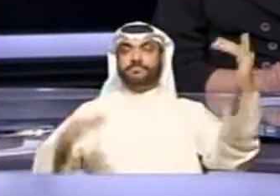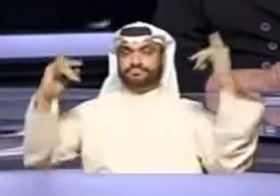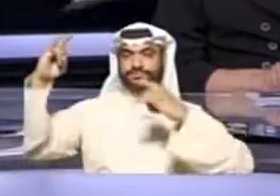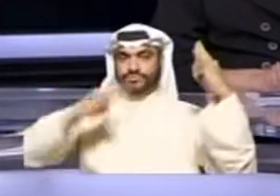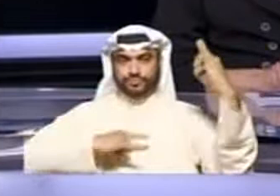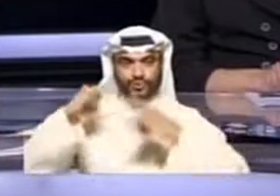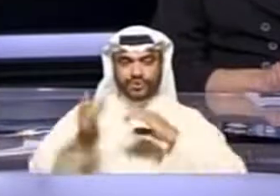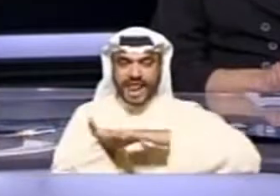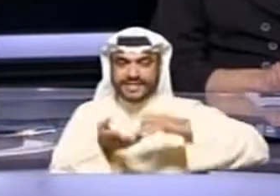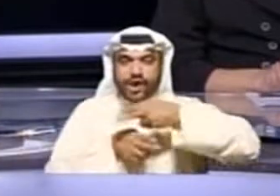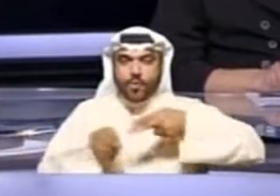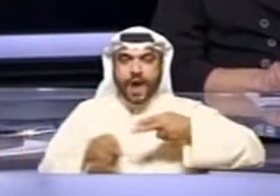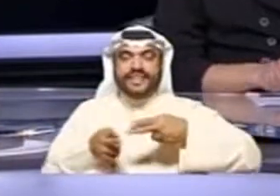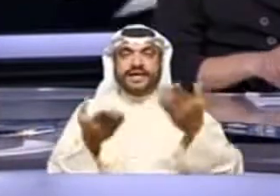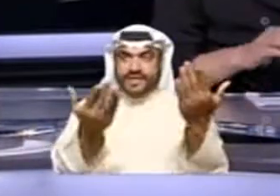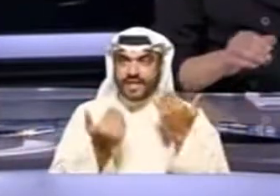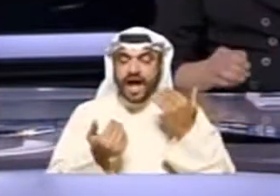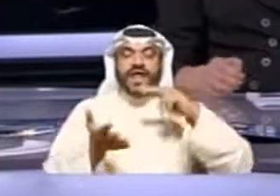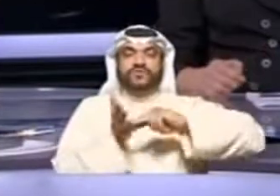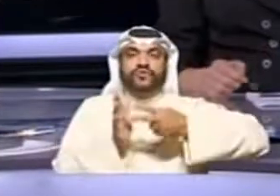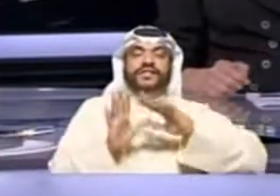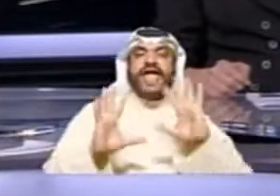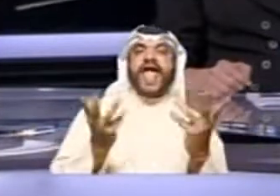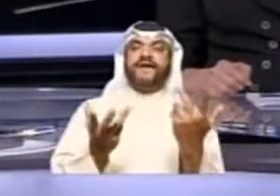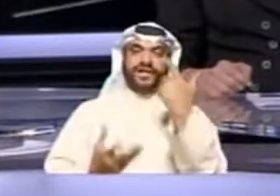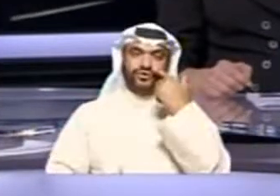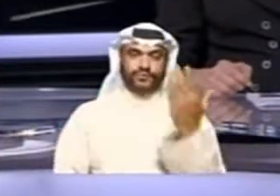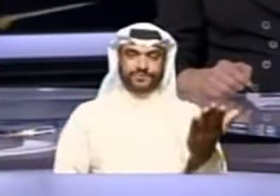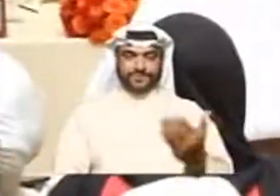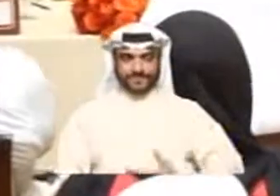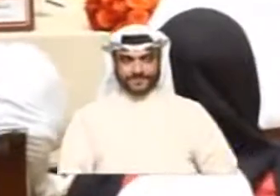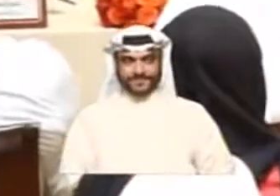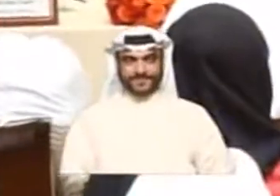إضافة إلى أصحاب مؤسسات إعلامية متنوعة.